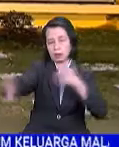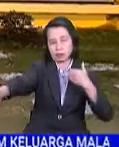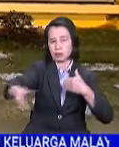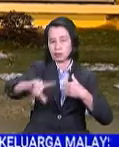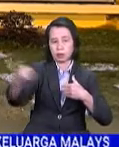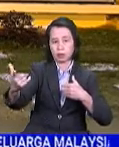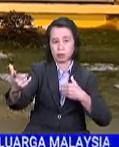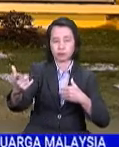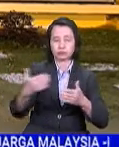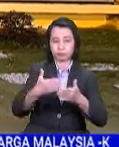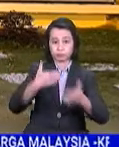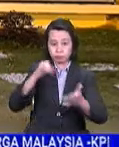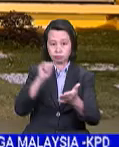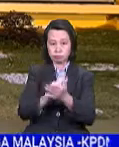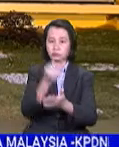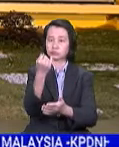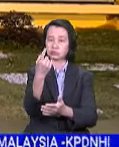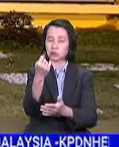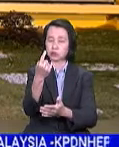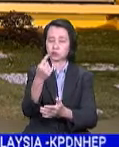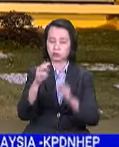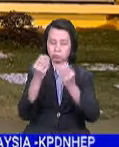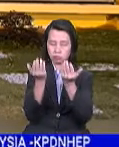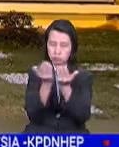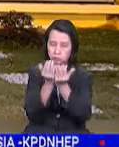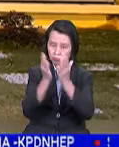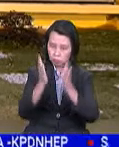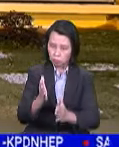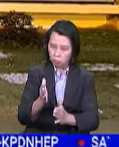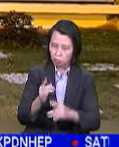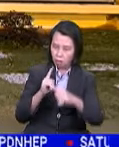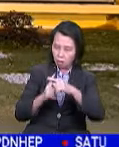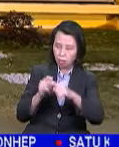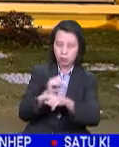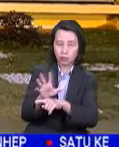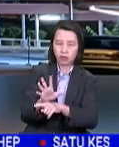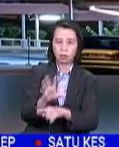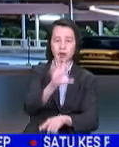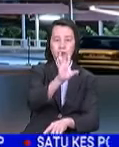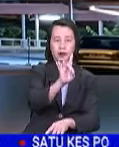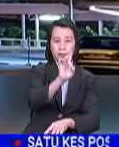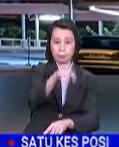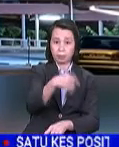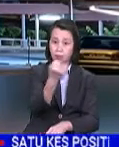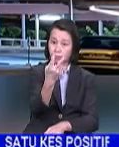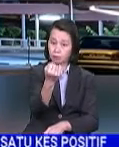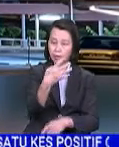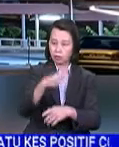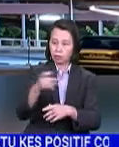berbeza. Sebelum ini, 11 pelajar dikesan positif COVID-19 pada 8 Disember